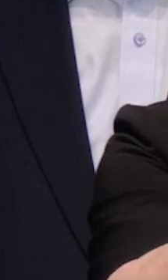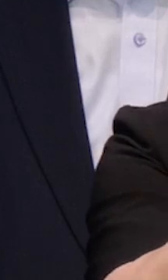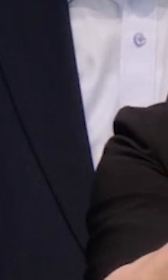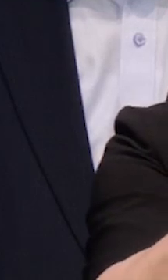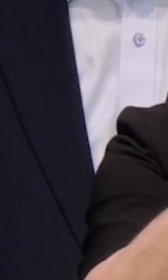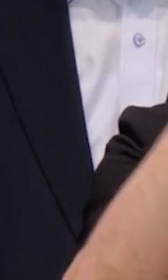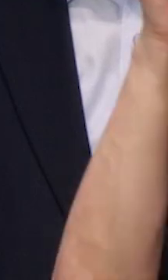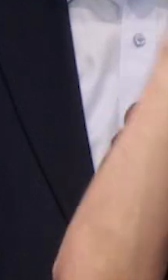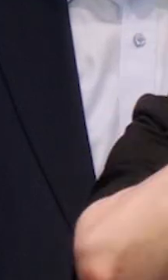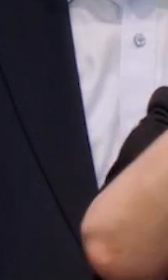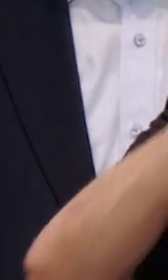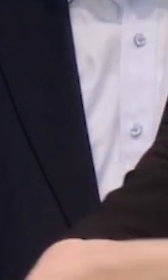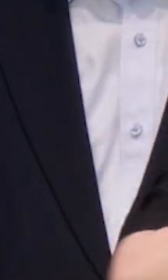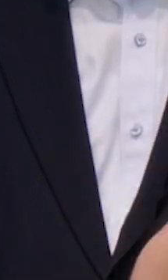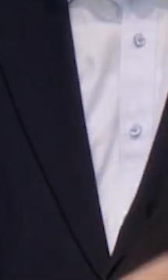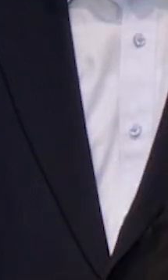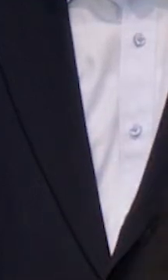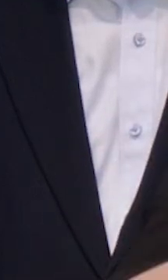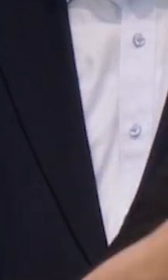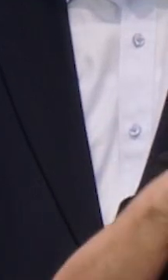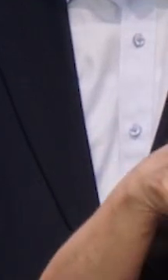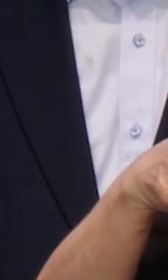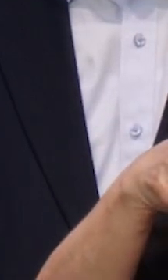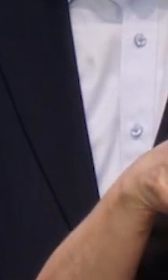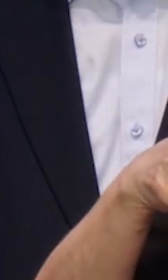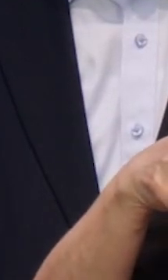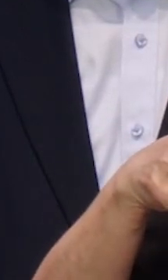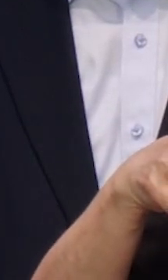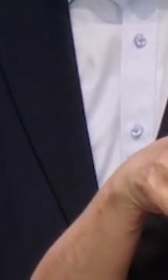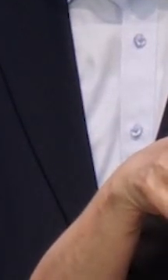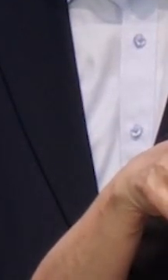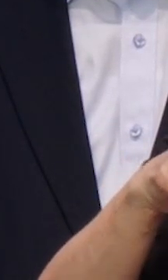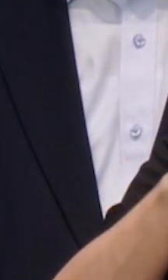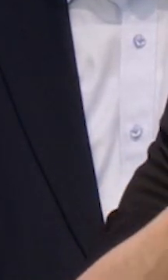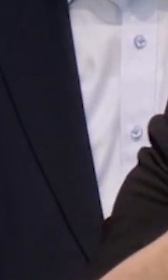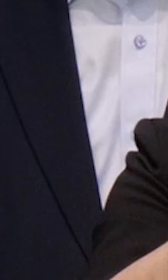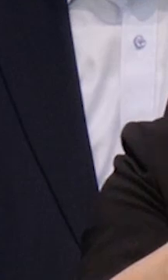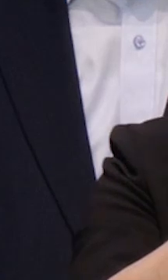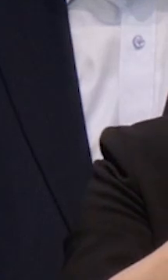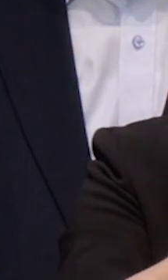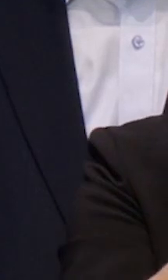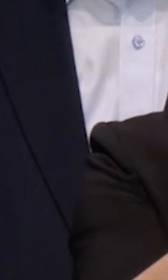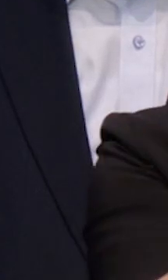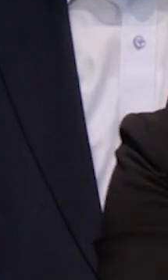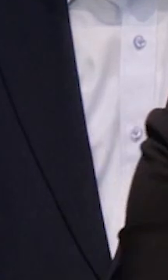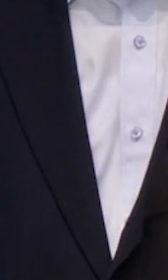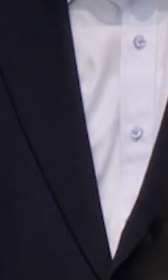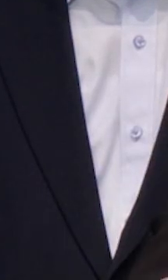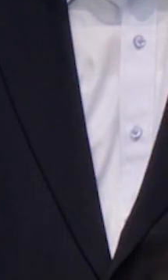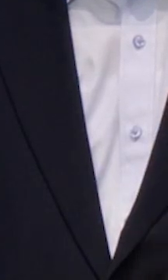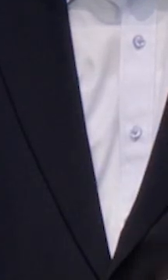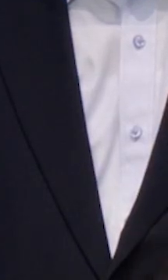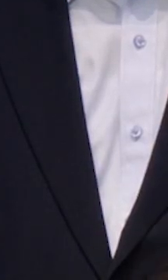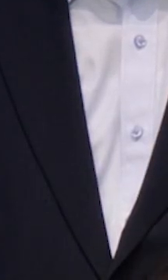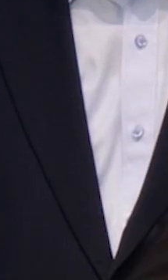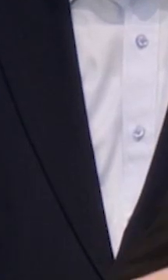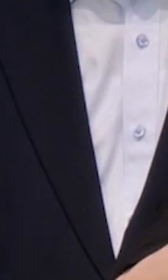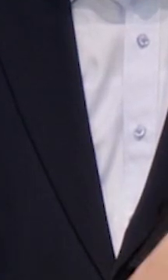속에서 눈덩이처럼 불어난 빚부터 갚아야 하는 소상공인들 핏눈물이 보이지